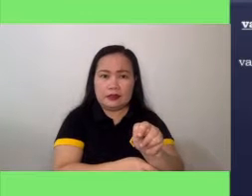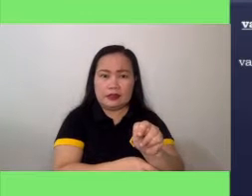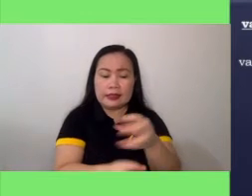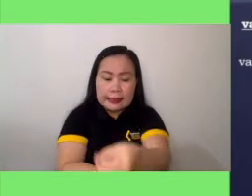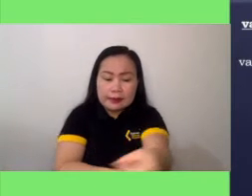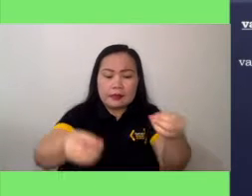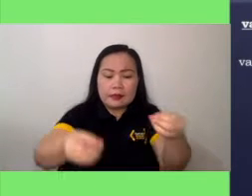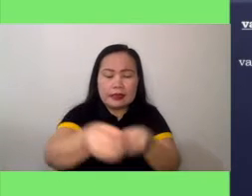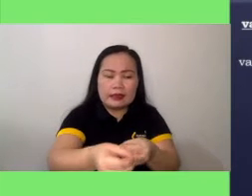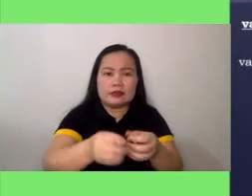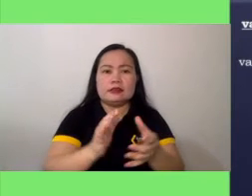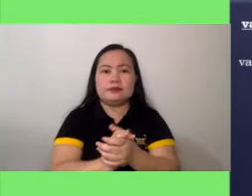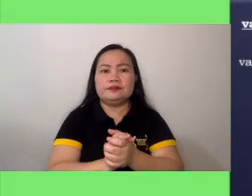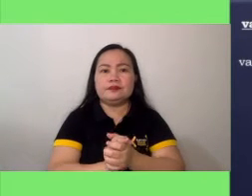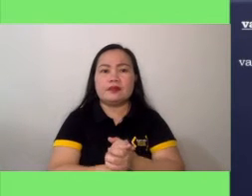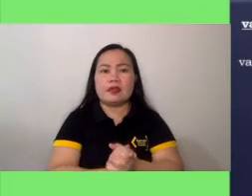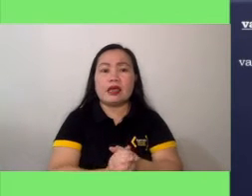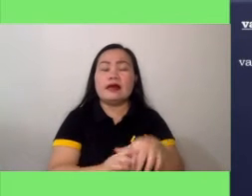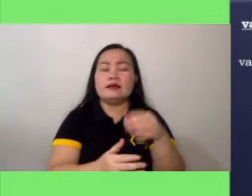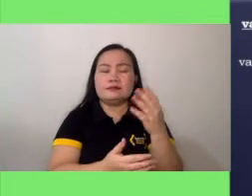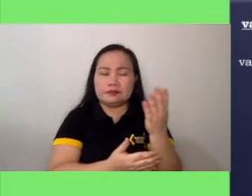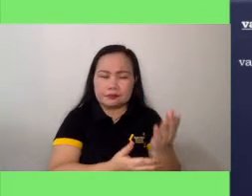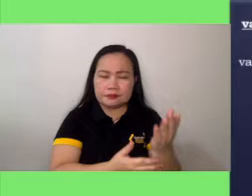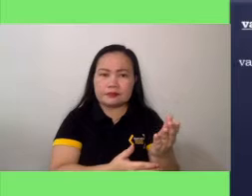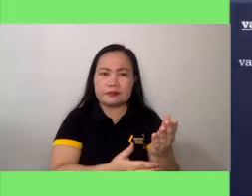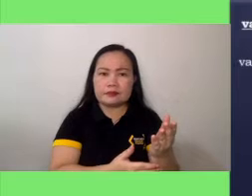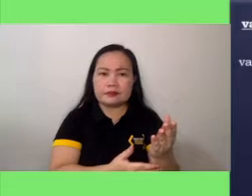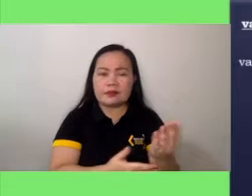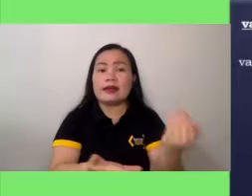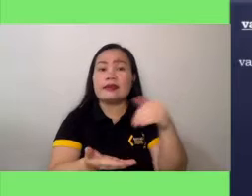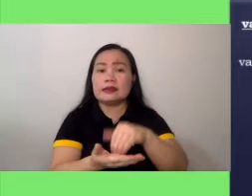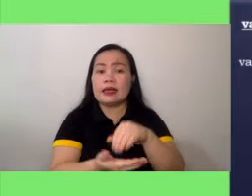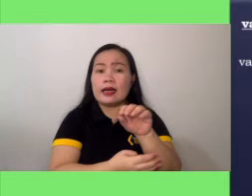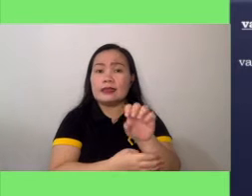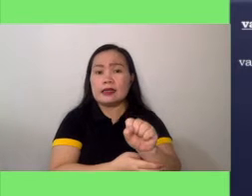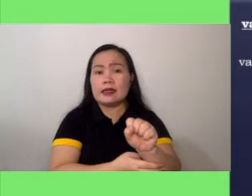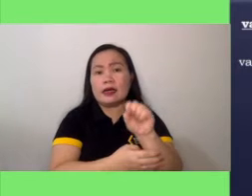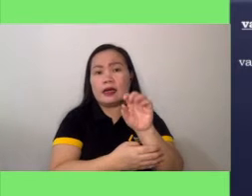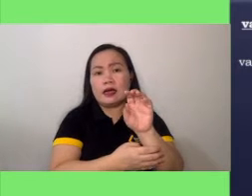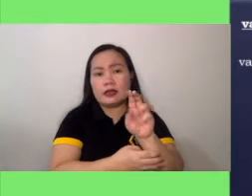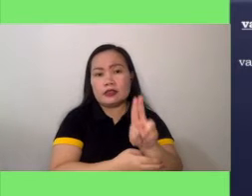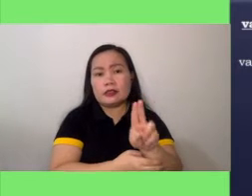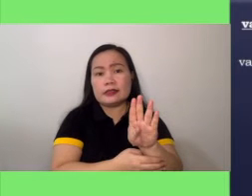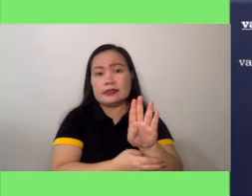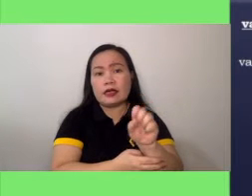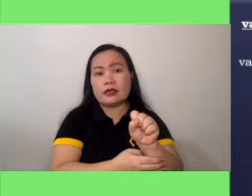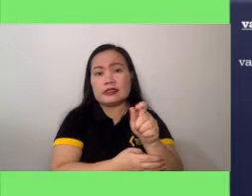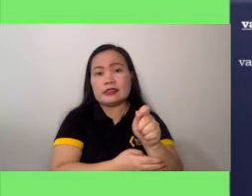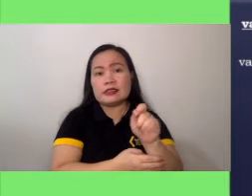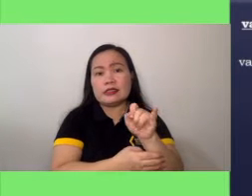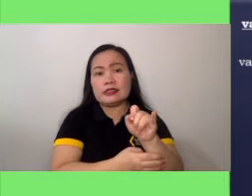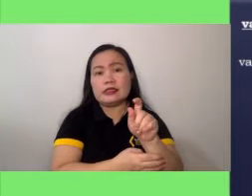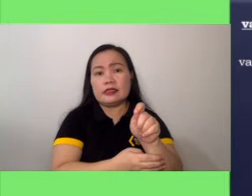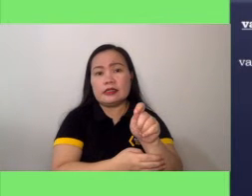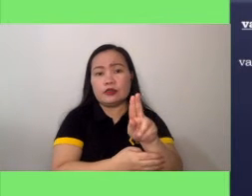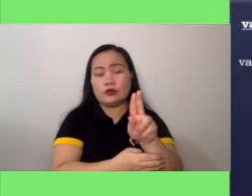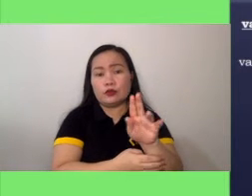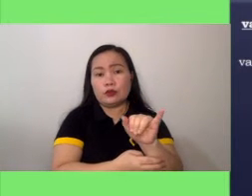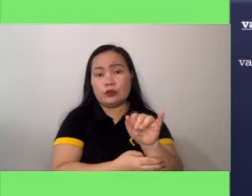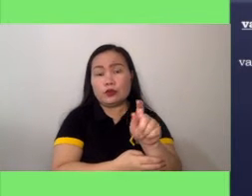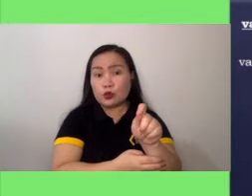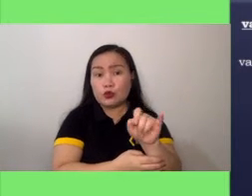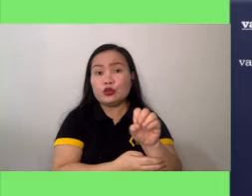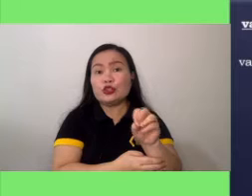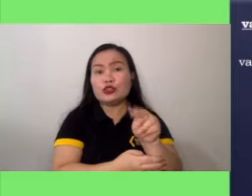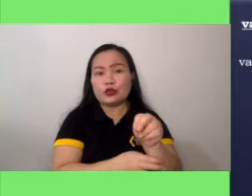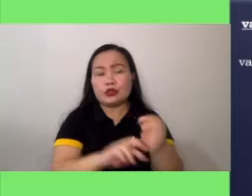variable replace, okay, ang tawag natin doon is we are doing substitution. Okay? So, yun po